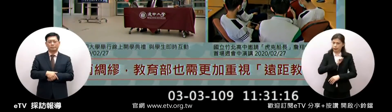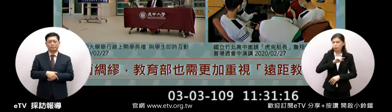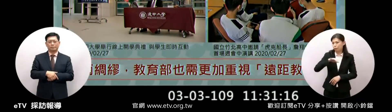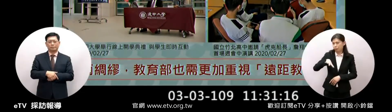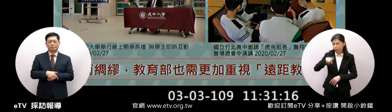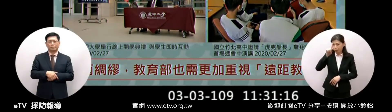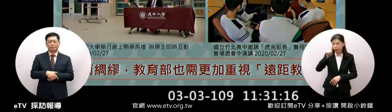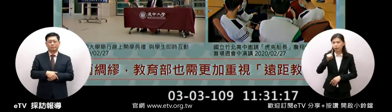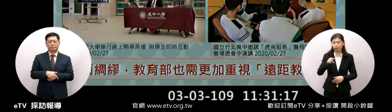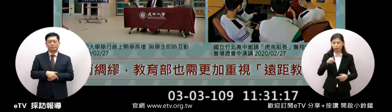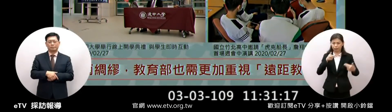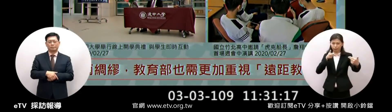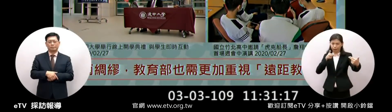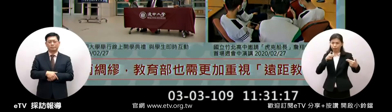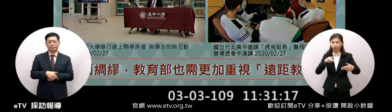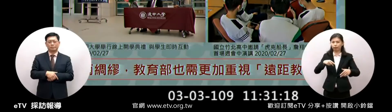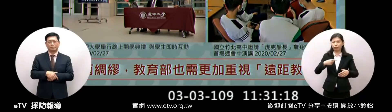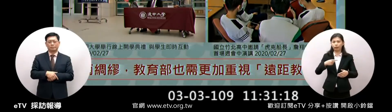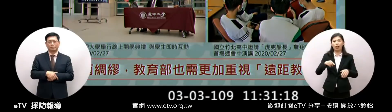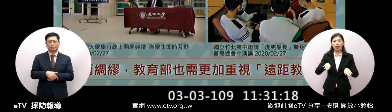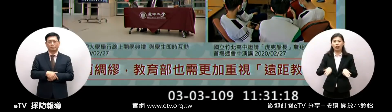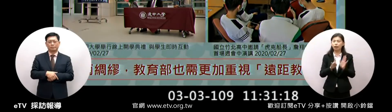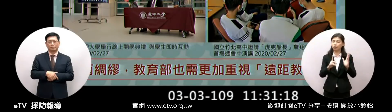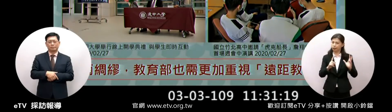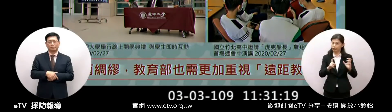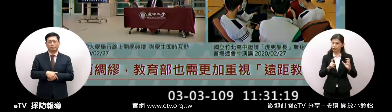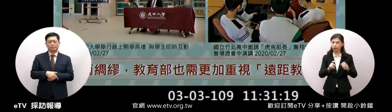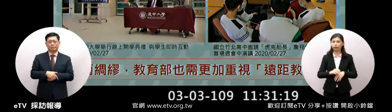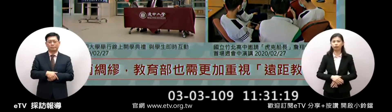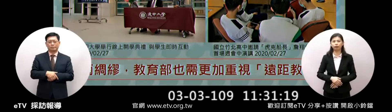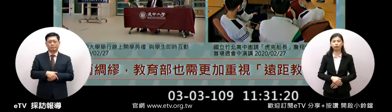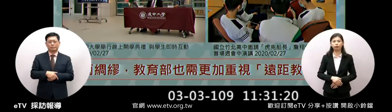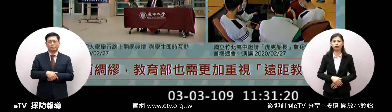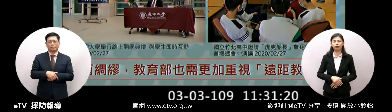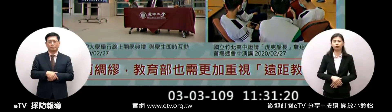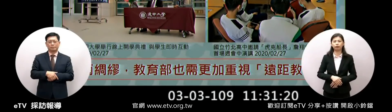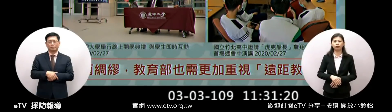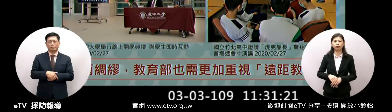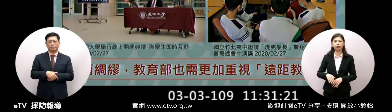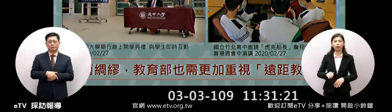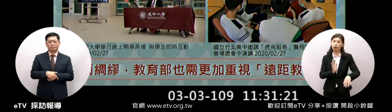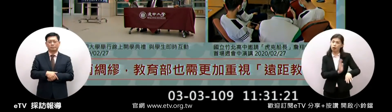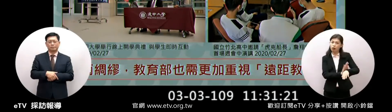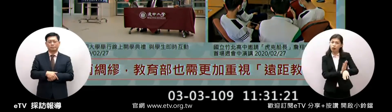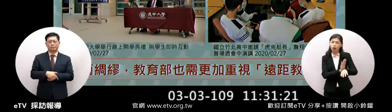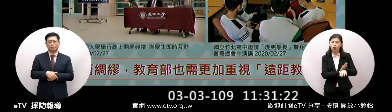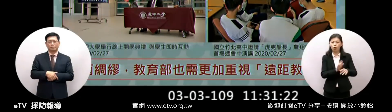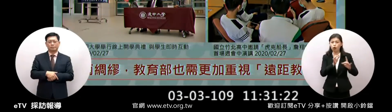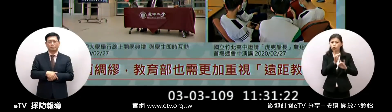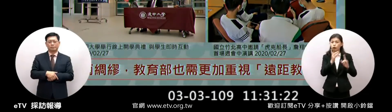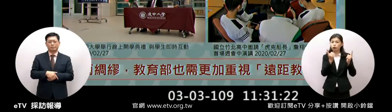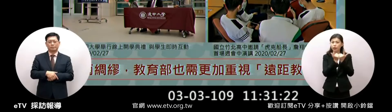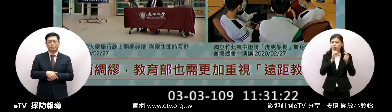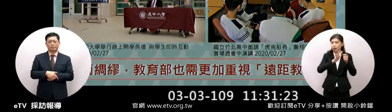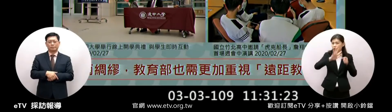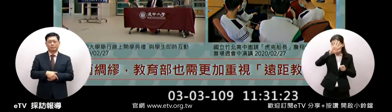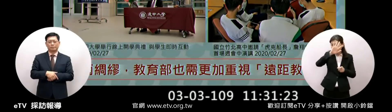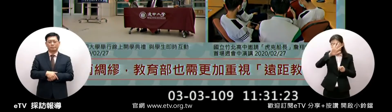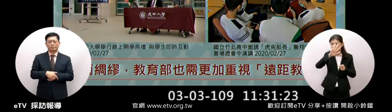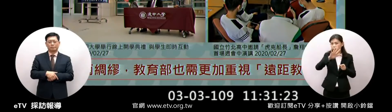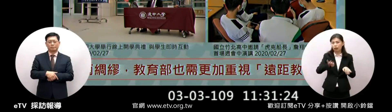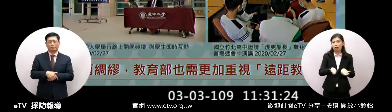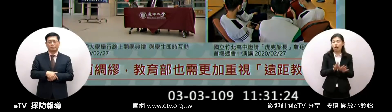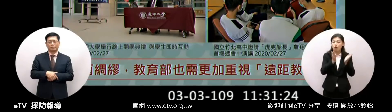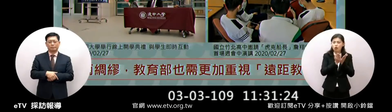他们已经自己开始做远距的开学典礼。然后呢，右边是我们的竹北高中，他也是做这个远距的直播的一个开学演